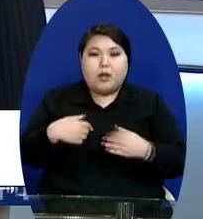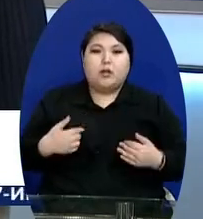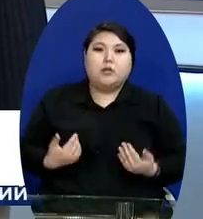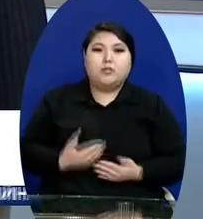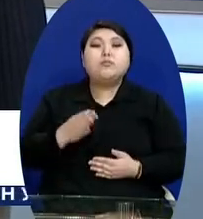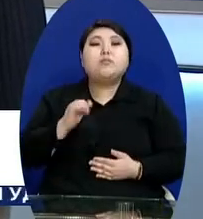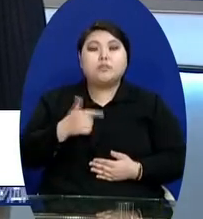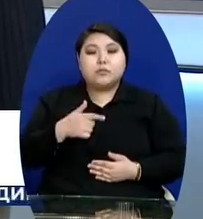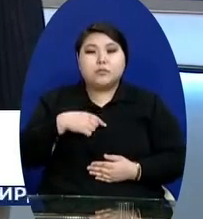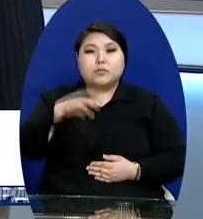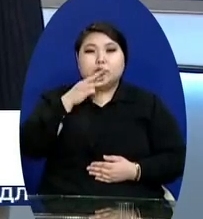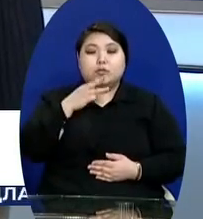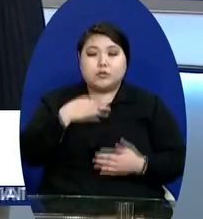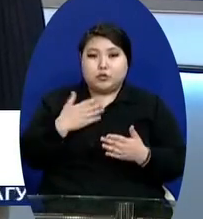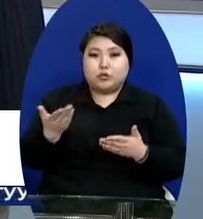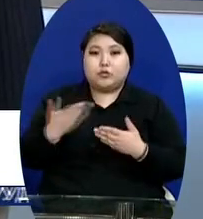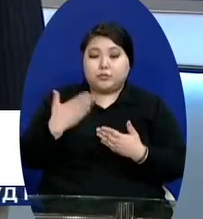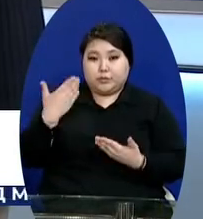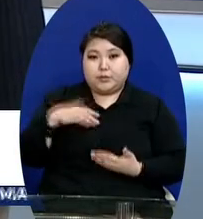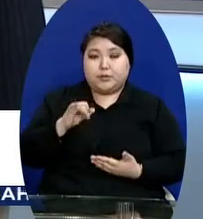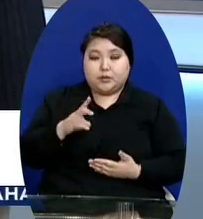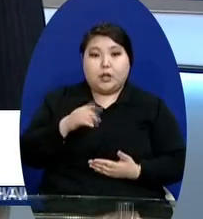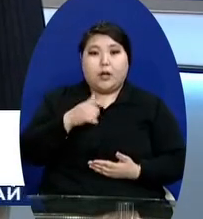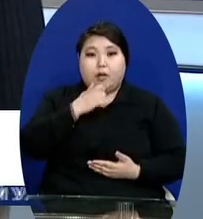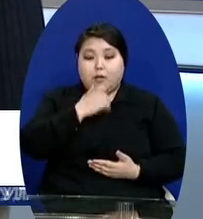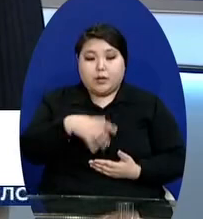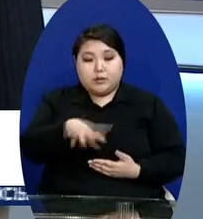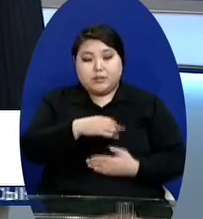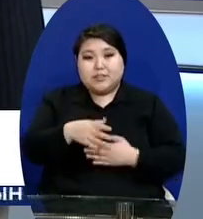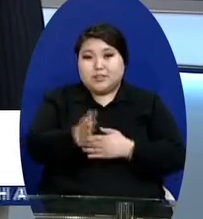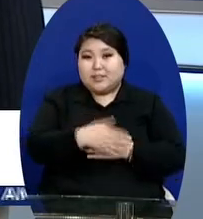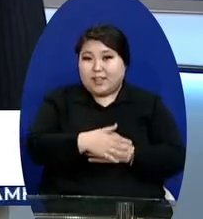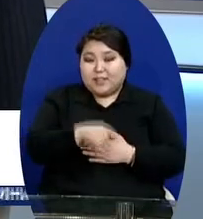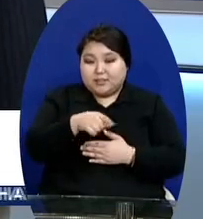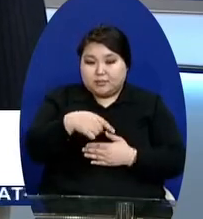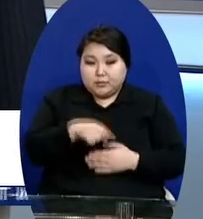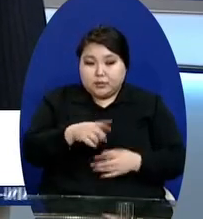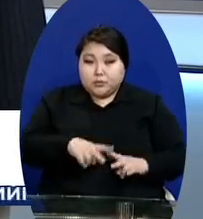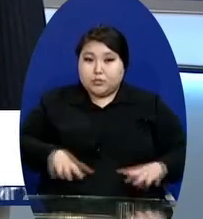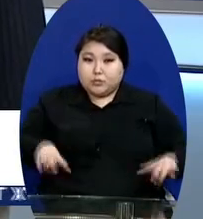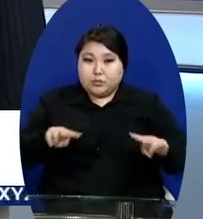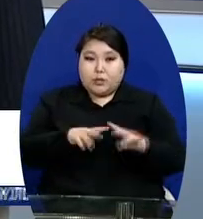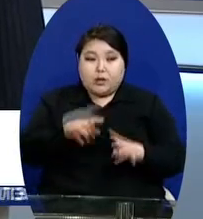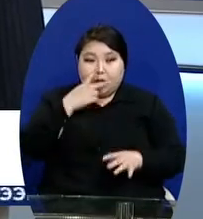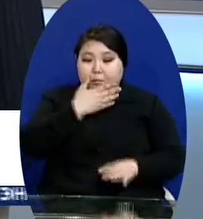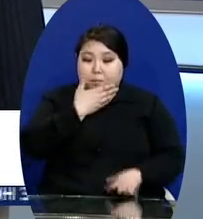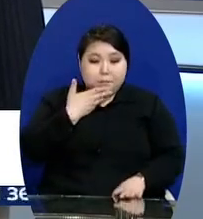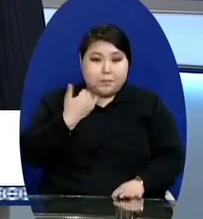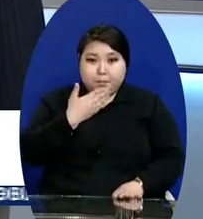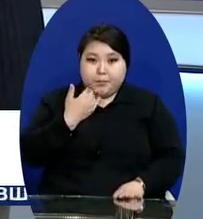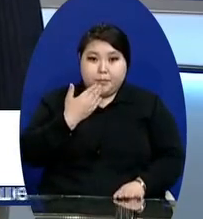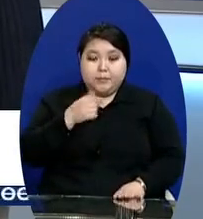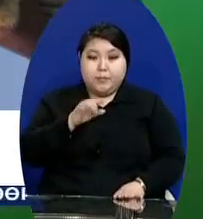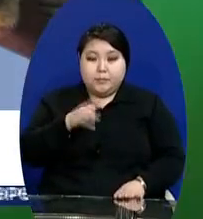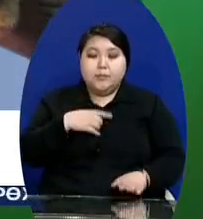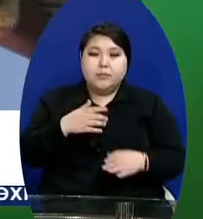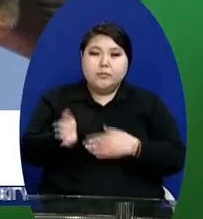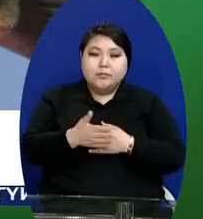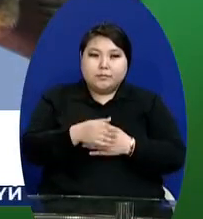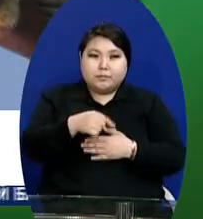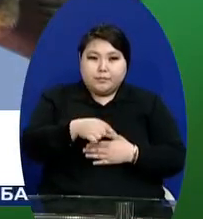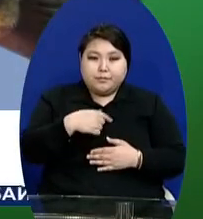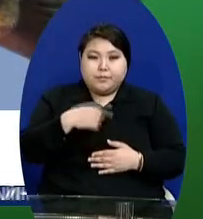амьдардаг гэсэн одоо мэдээллийг бидэнд өгчээс юм. За хэрвээ эдгээр одоо загаснууд тухайн нууранд байхгүй болсон тохиолдолд загасны цэнгэг